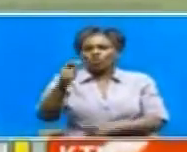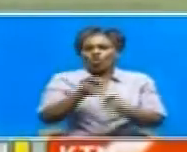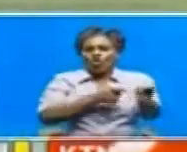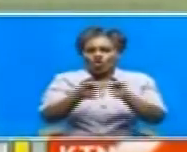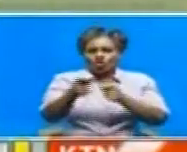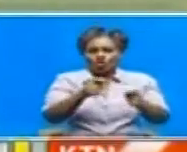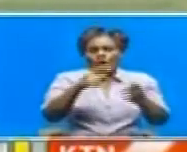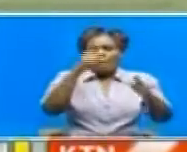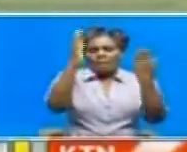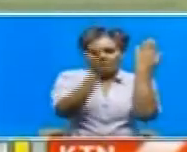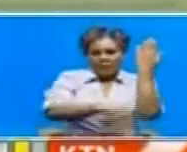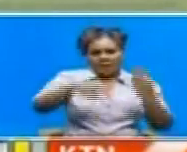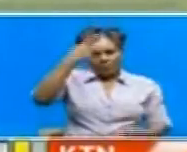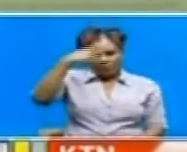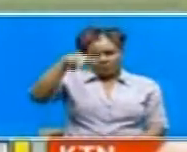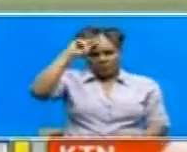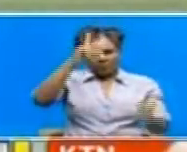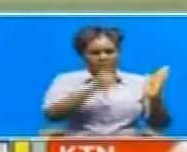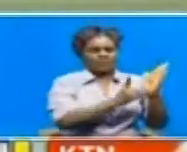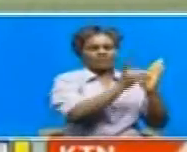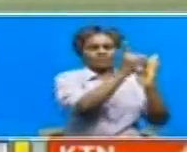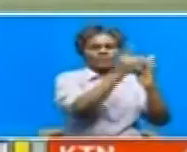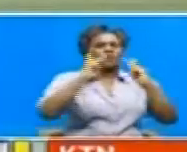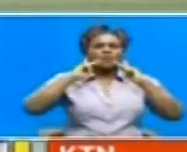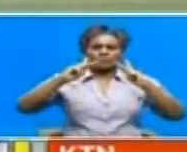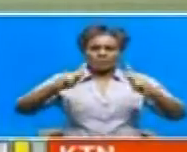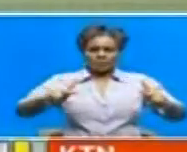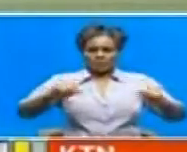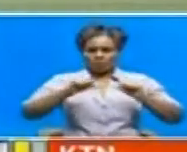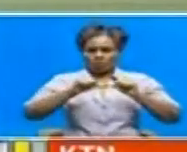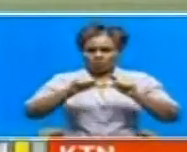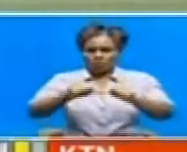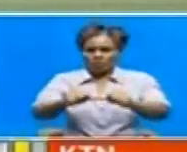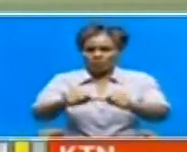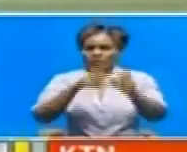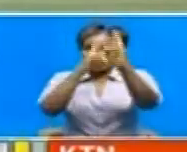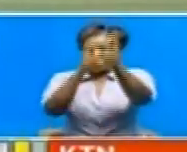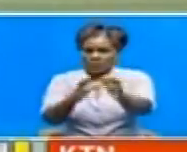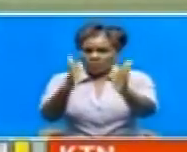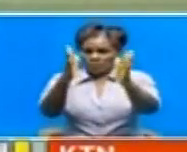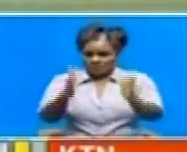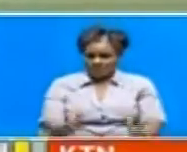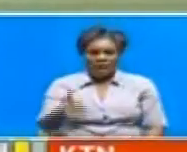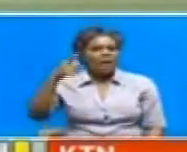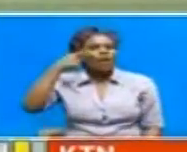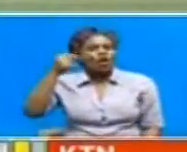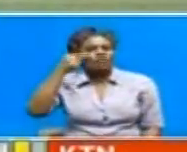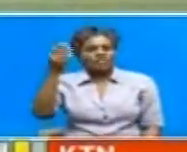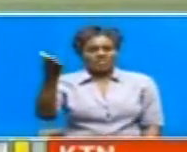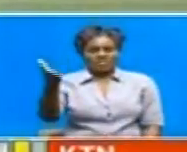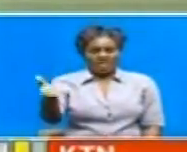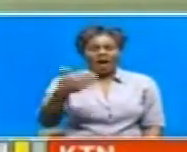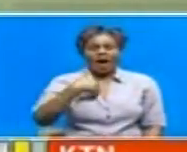sera mbaya nchini ili maendeleo na amani yaweze kushuhudiwa. Mwanahabari mwenzangu Lofty Matambo na